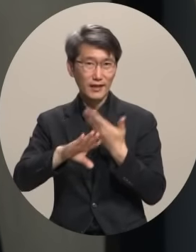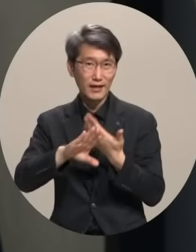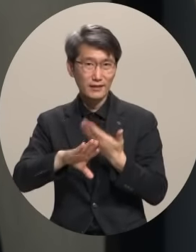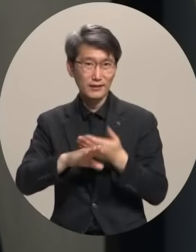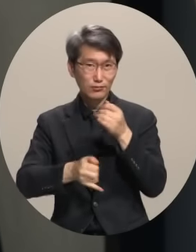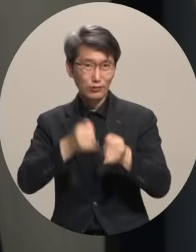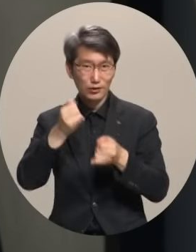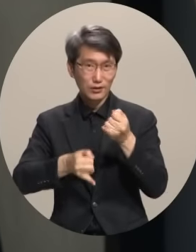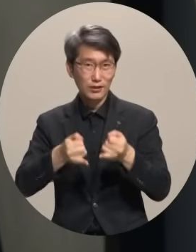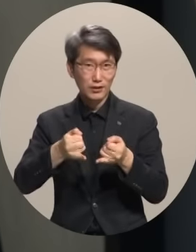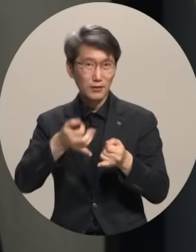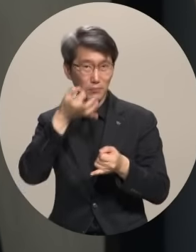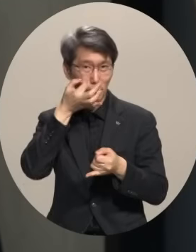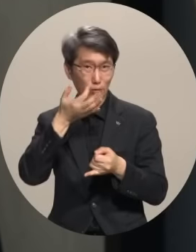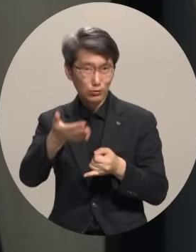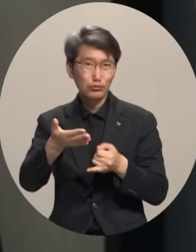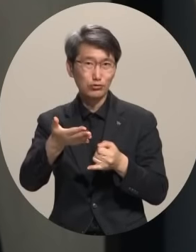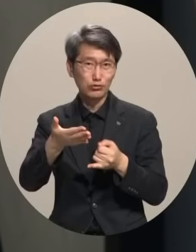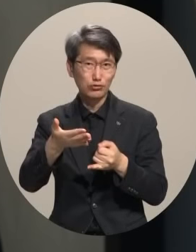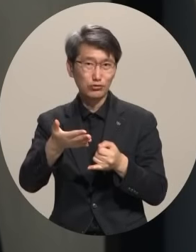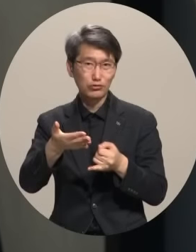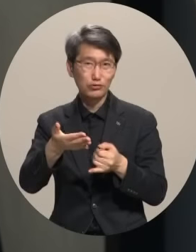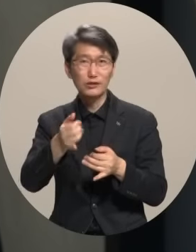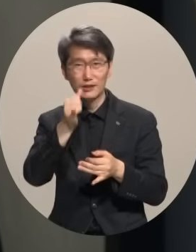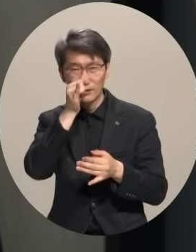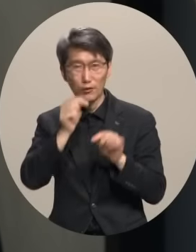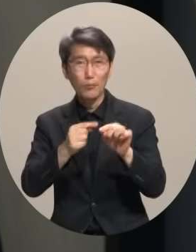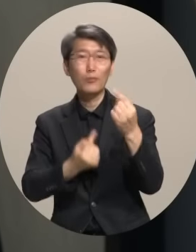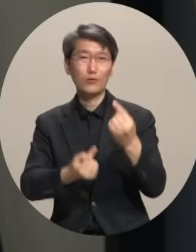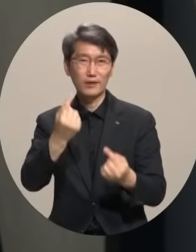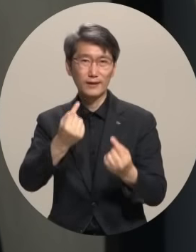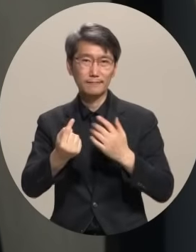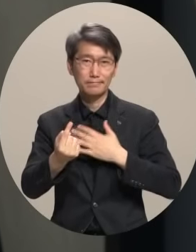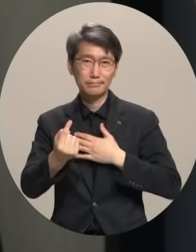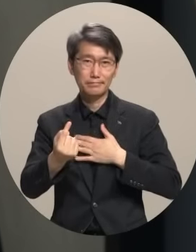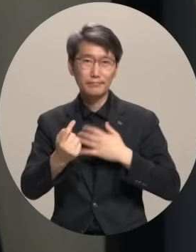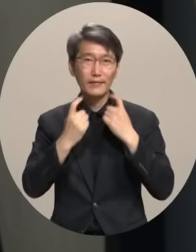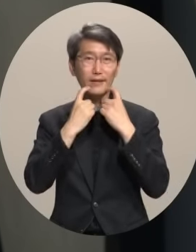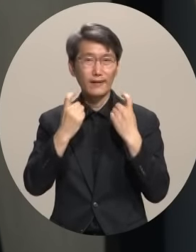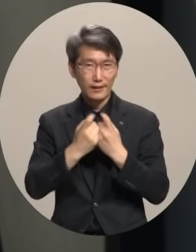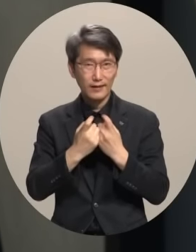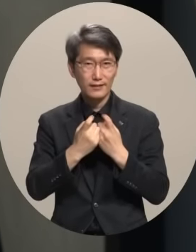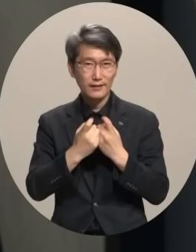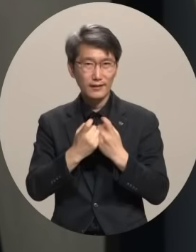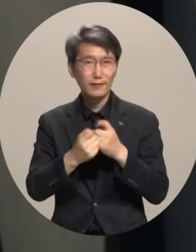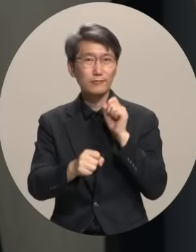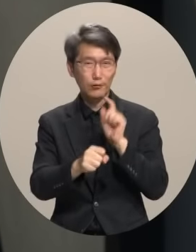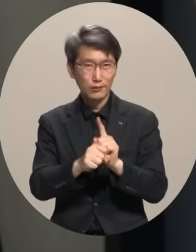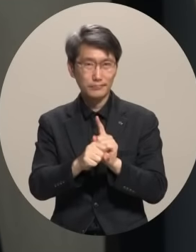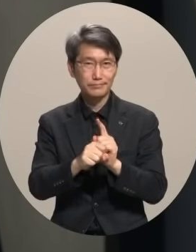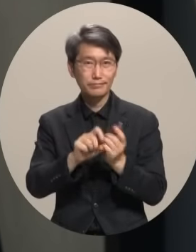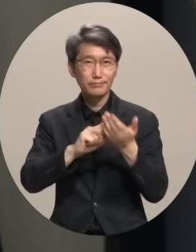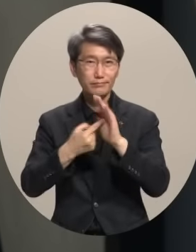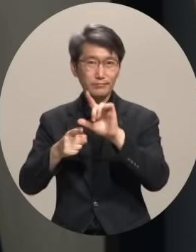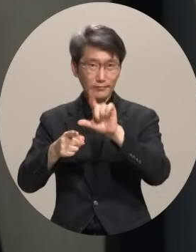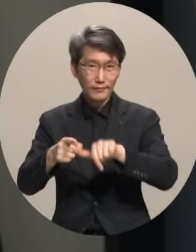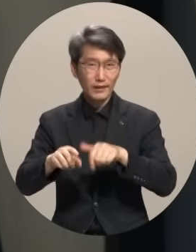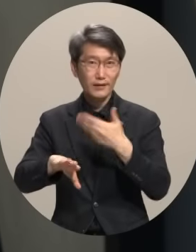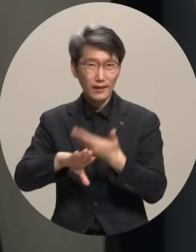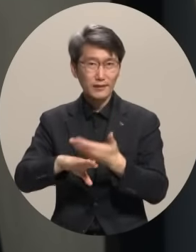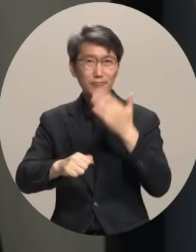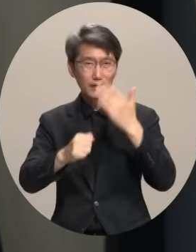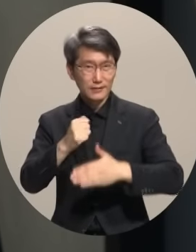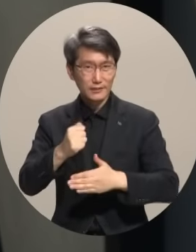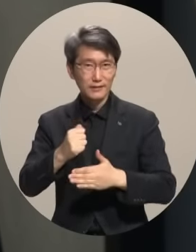무용수들이 표현할 수 있는 캐릭터보다 제가 표현했을 때 어떤 다른 캐릭터 가